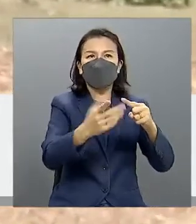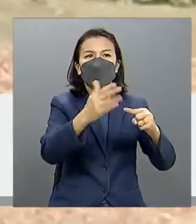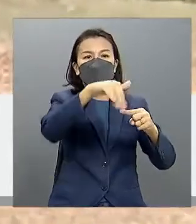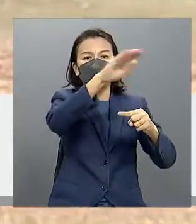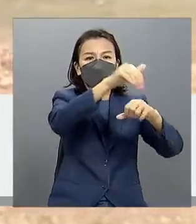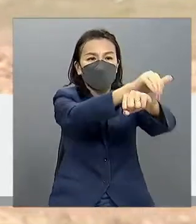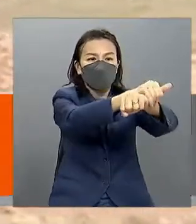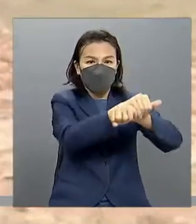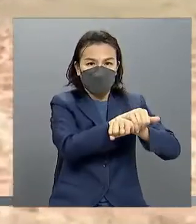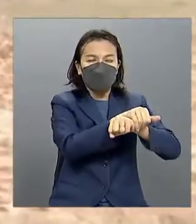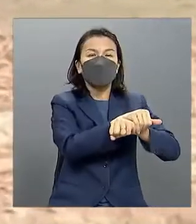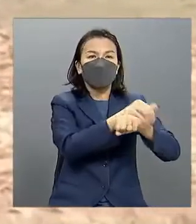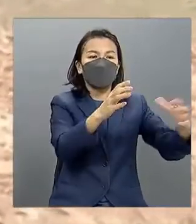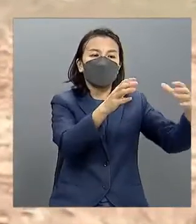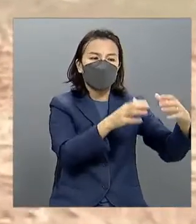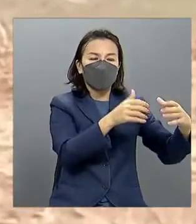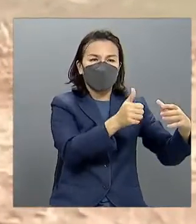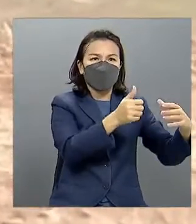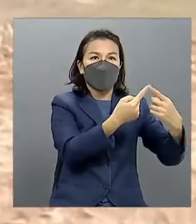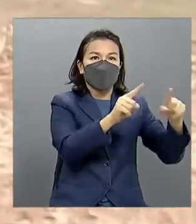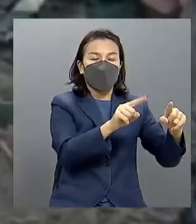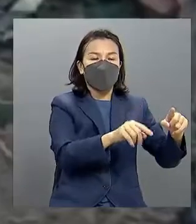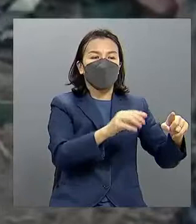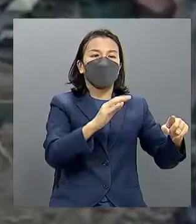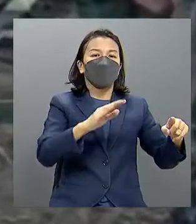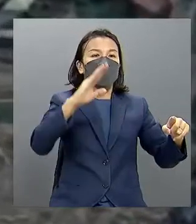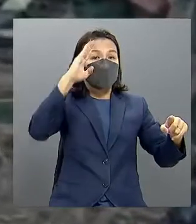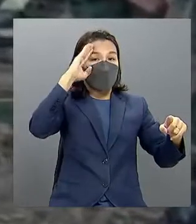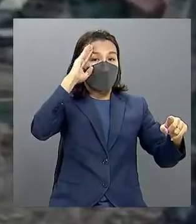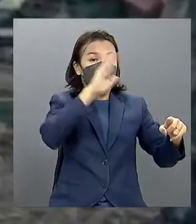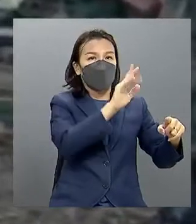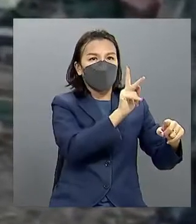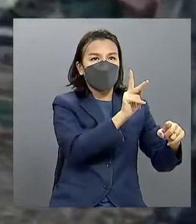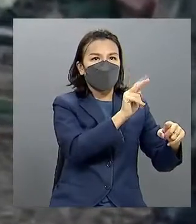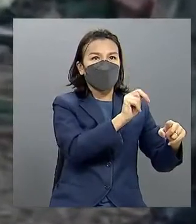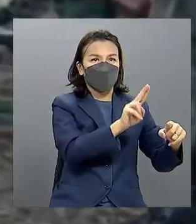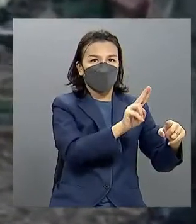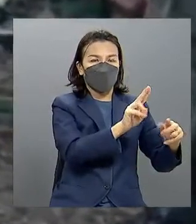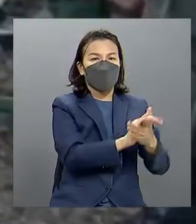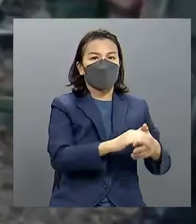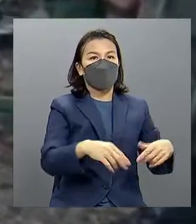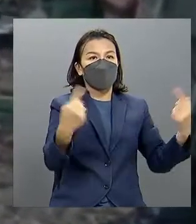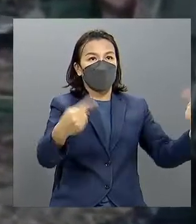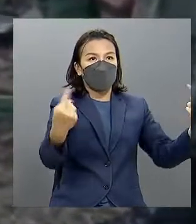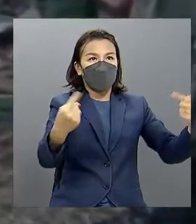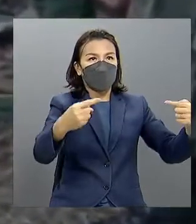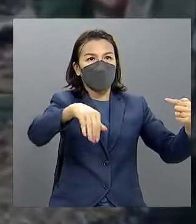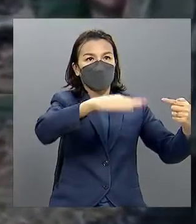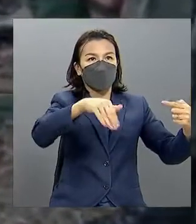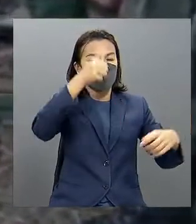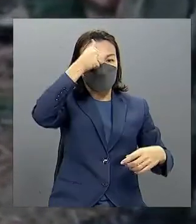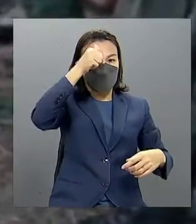แต่อยู่ภายใต้การควบคุมของทหารเกณฑ์youทั้งนี้นะครับการสู้รบของทั้งสองฝ่ายในช่วง 3วันที่ผ่านมา